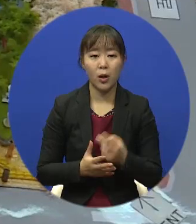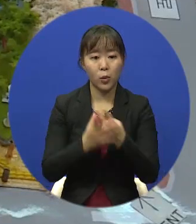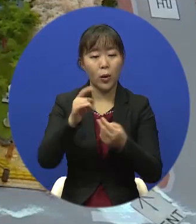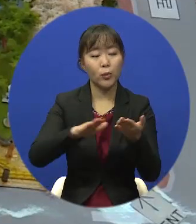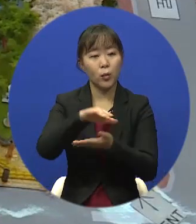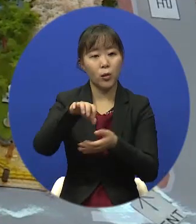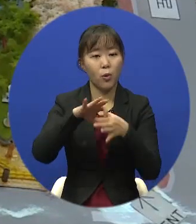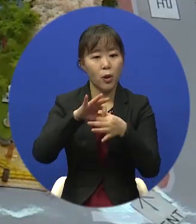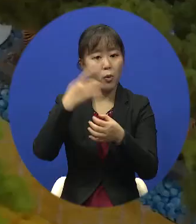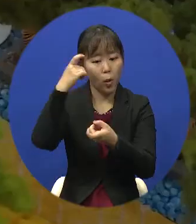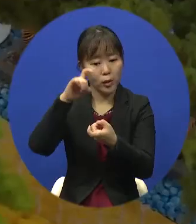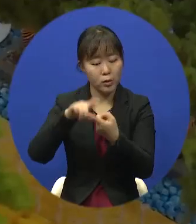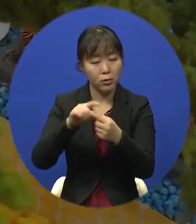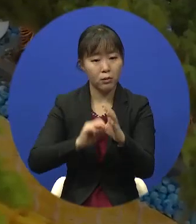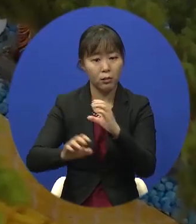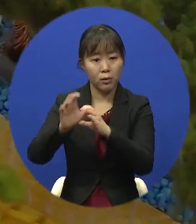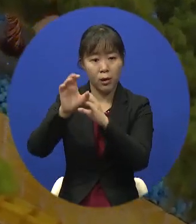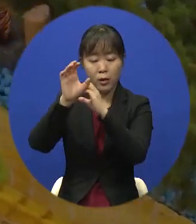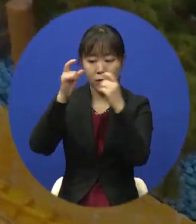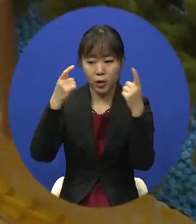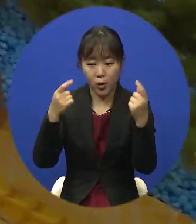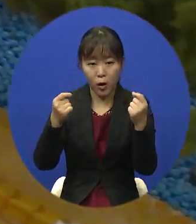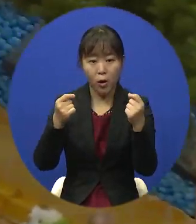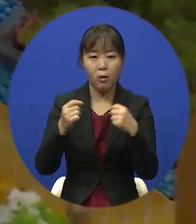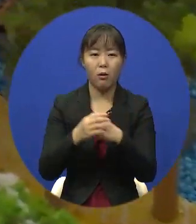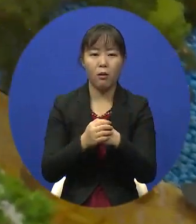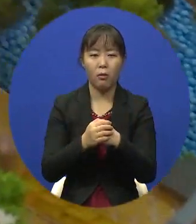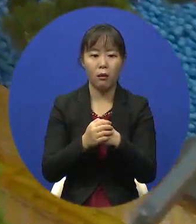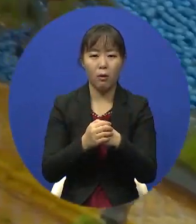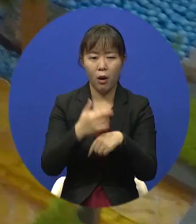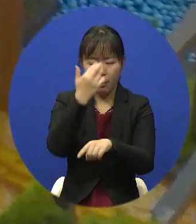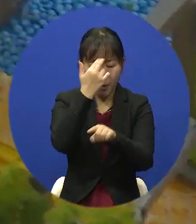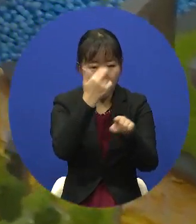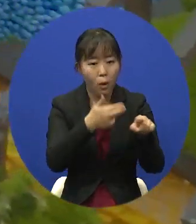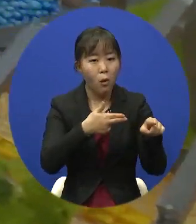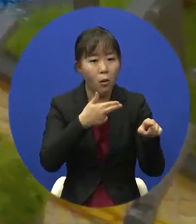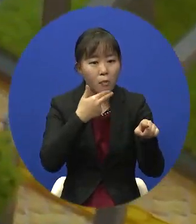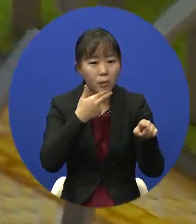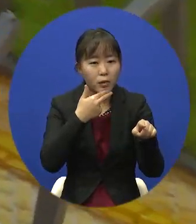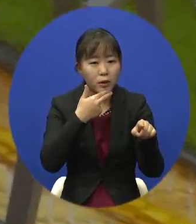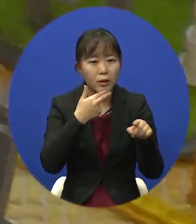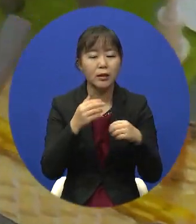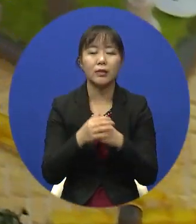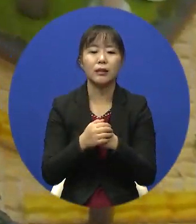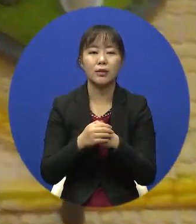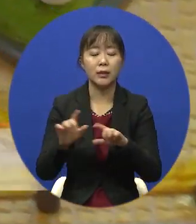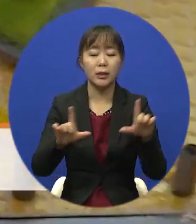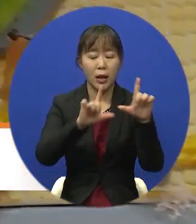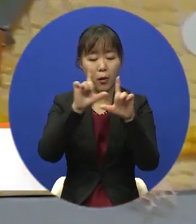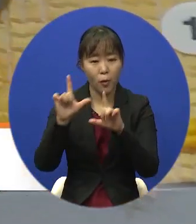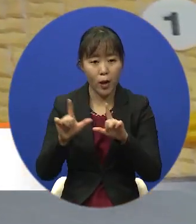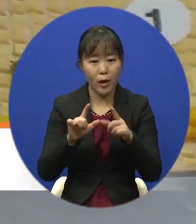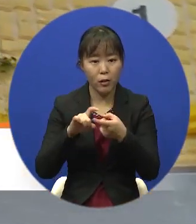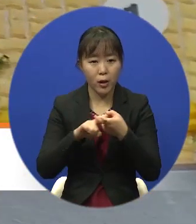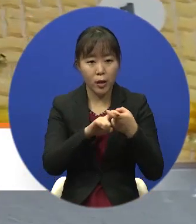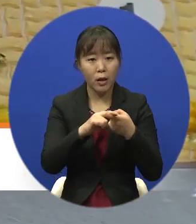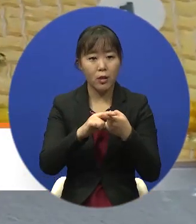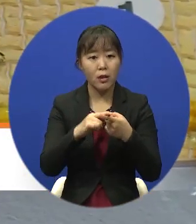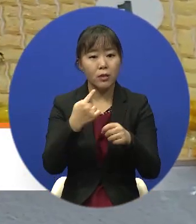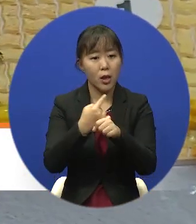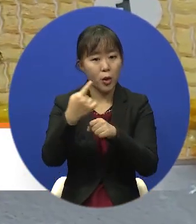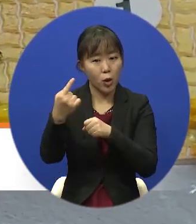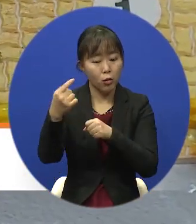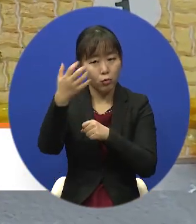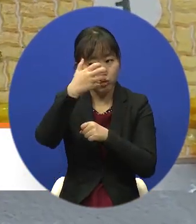대한 관심이 높아지고 있는 만큼 장애물 없는 생활환경 시민연대는 내년에도 후원만 이루어진다면